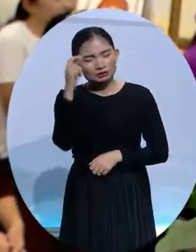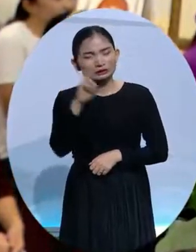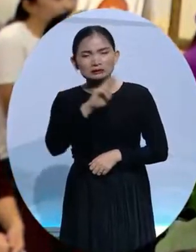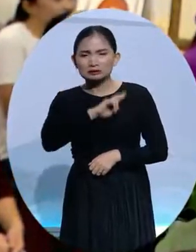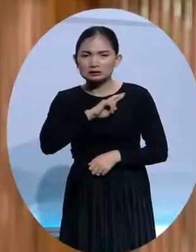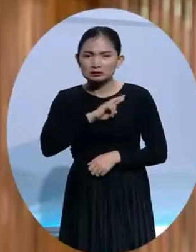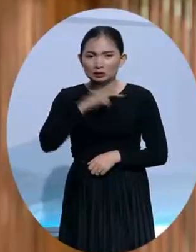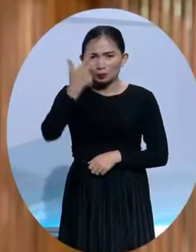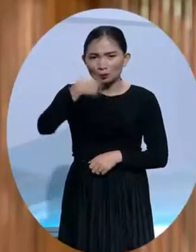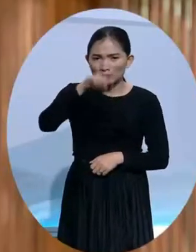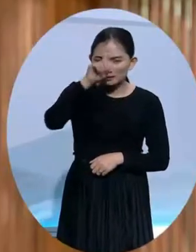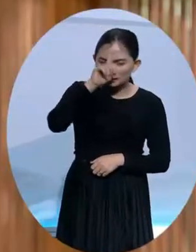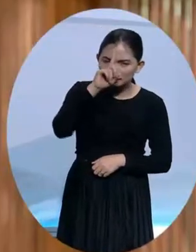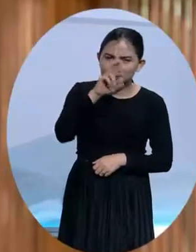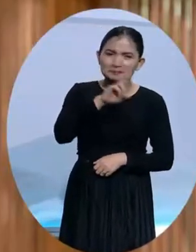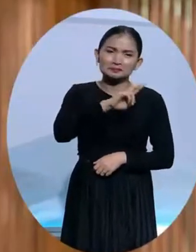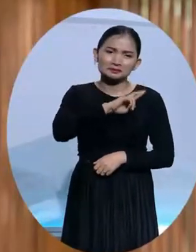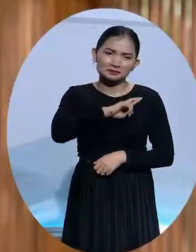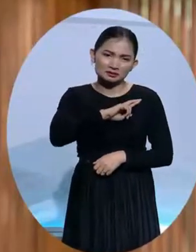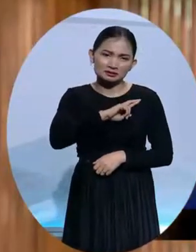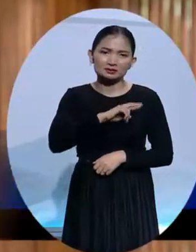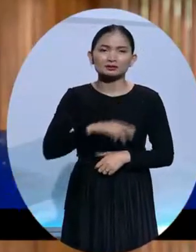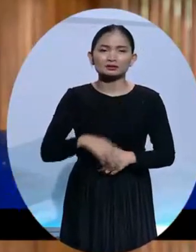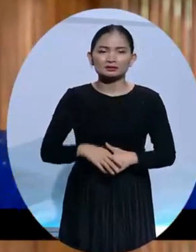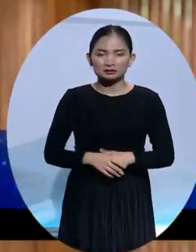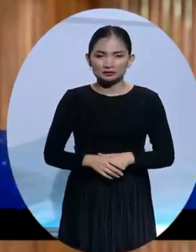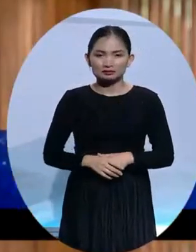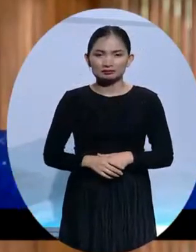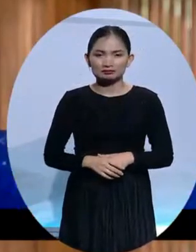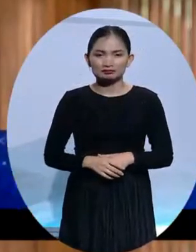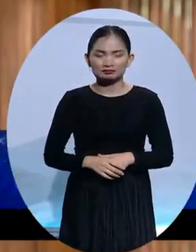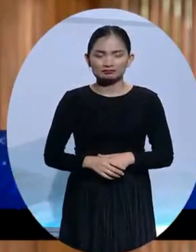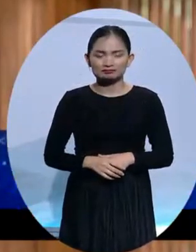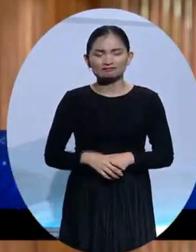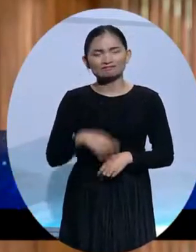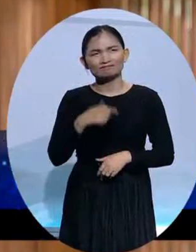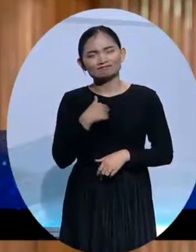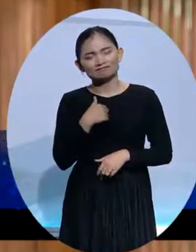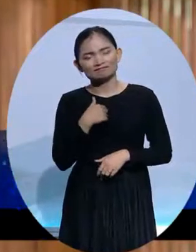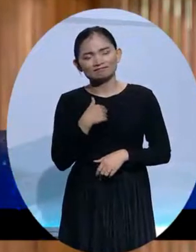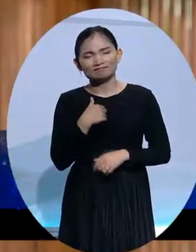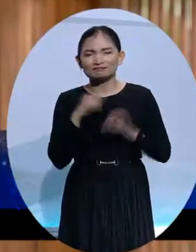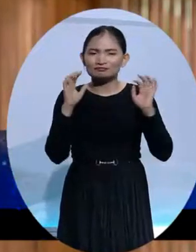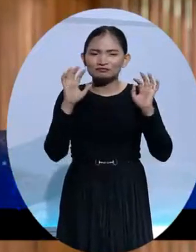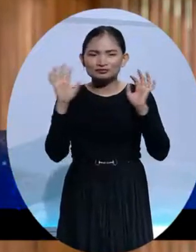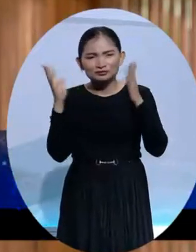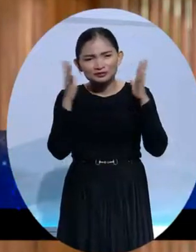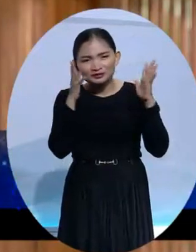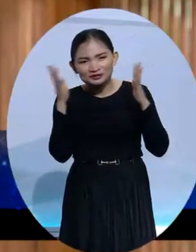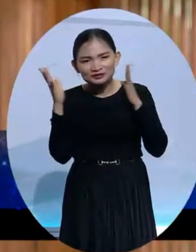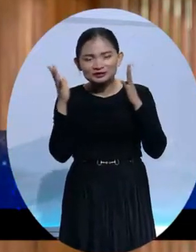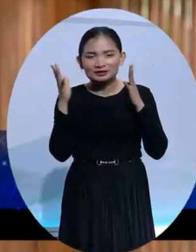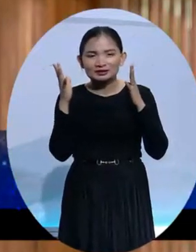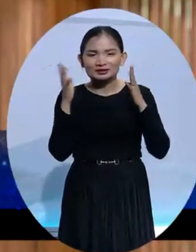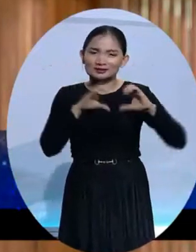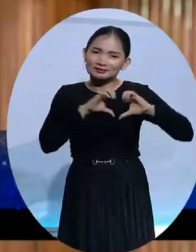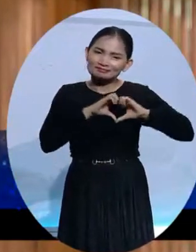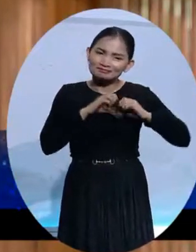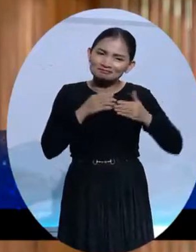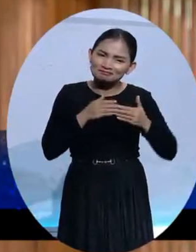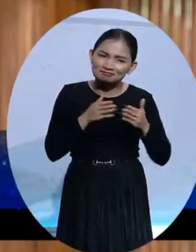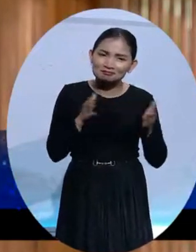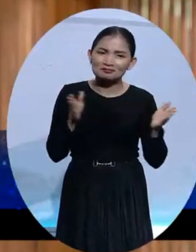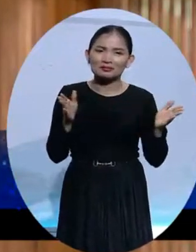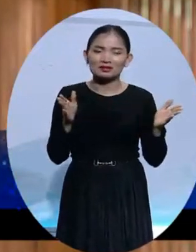riêng. Luôn luôn ta cứ hết sức là quan hỷ, hết sức là mở lòng với